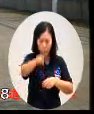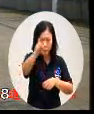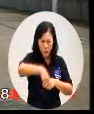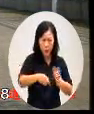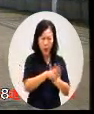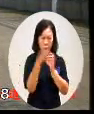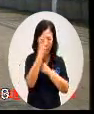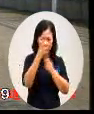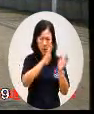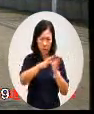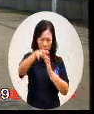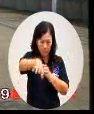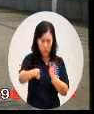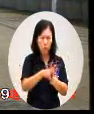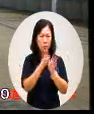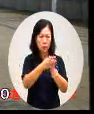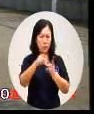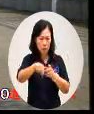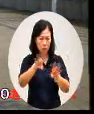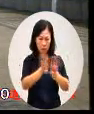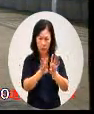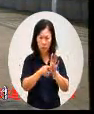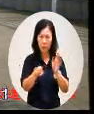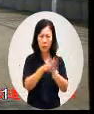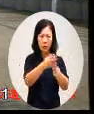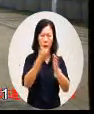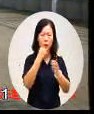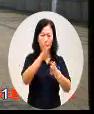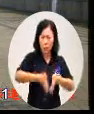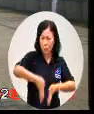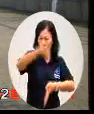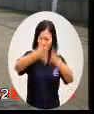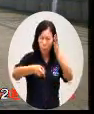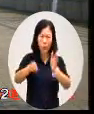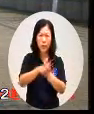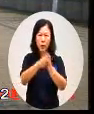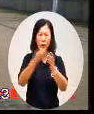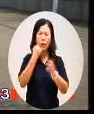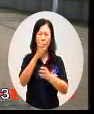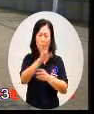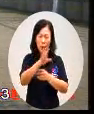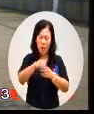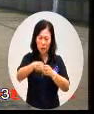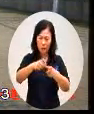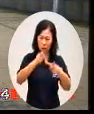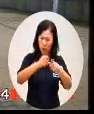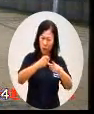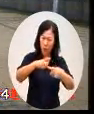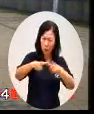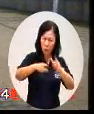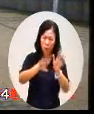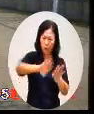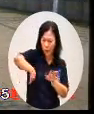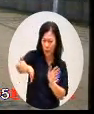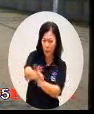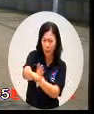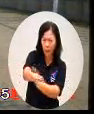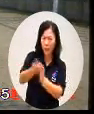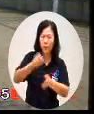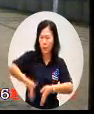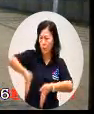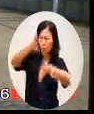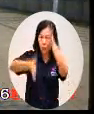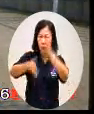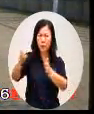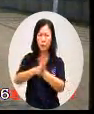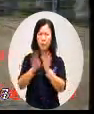干里厝，要来到因厝的佛罗里达大楼，也就是惠丰里的都会公园旁边的大楼。啊，一个百